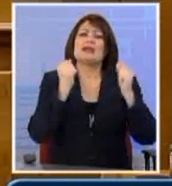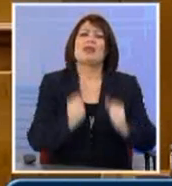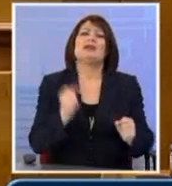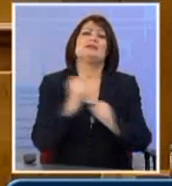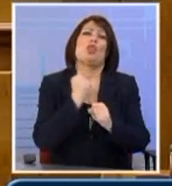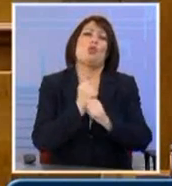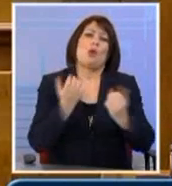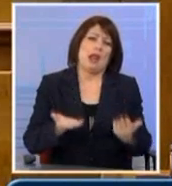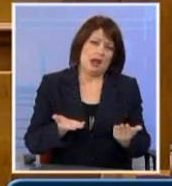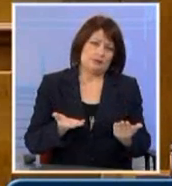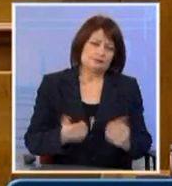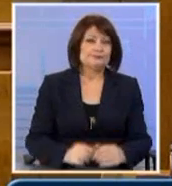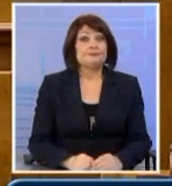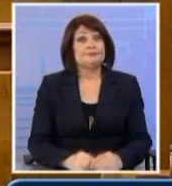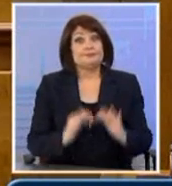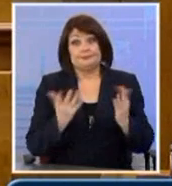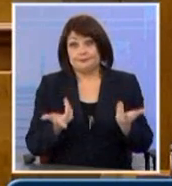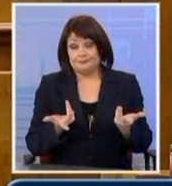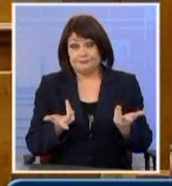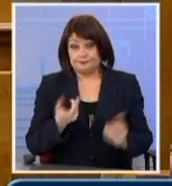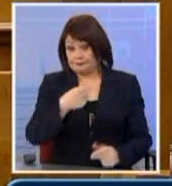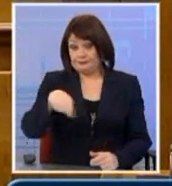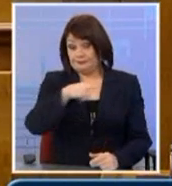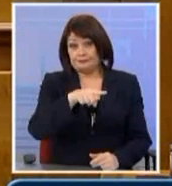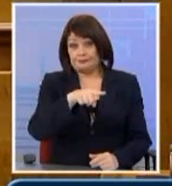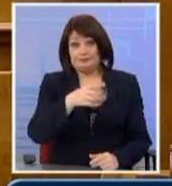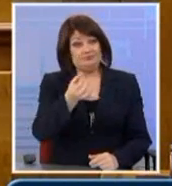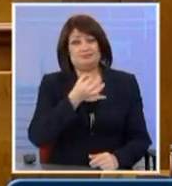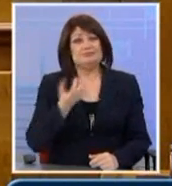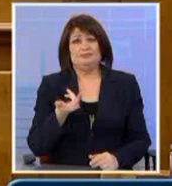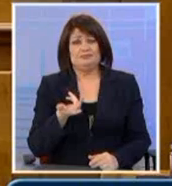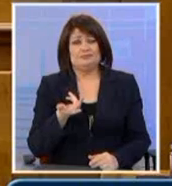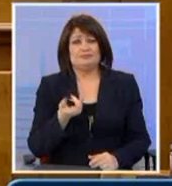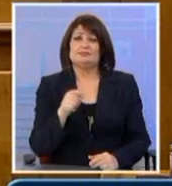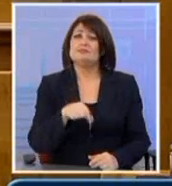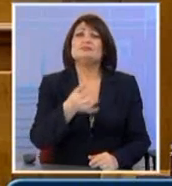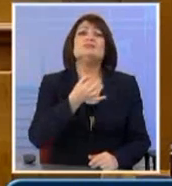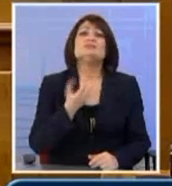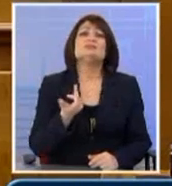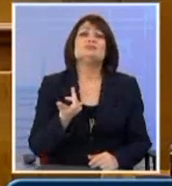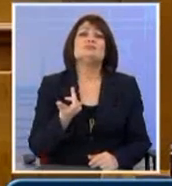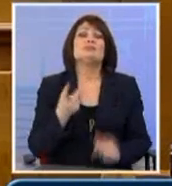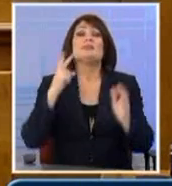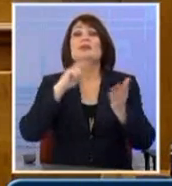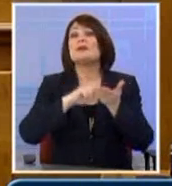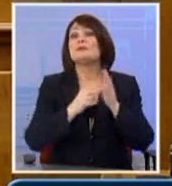εργασίας. Αλλά εσείς έρχεστε και λέτε τώρα,